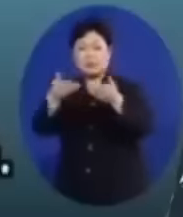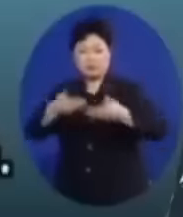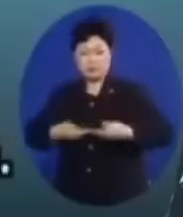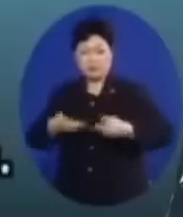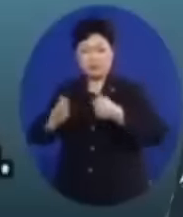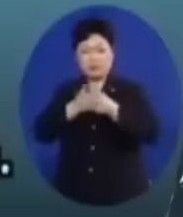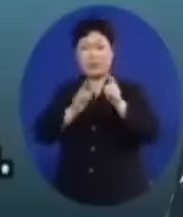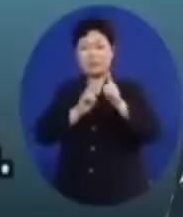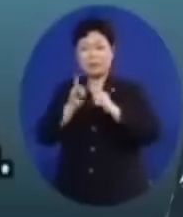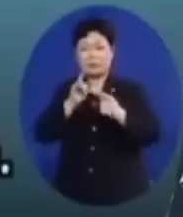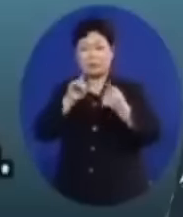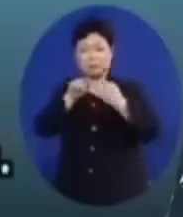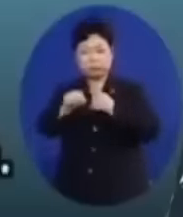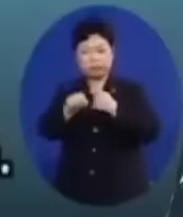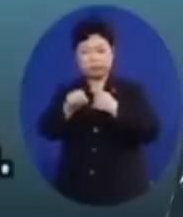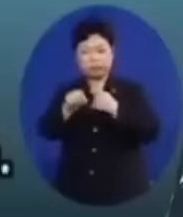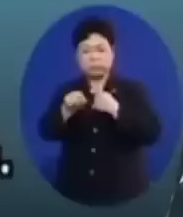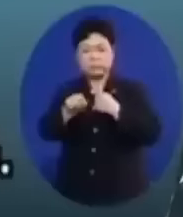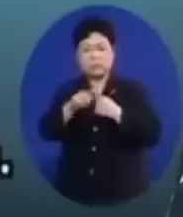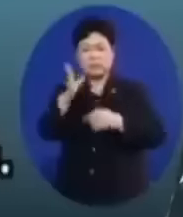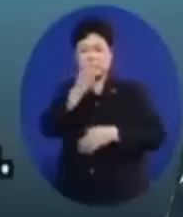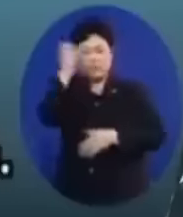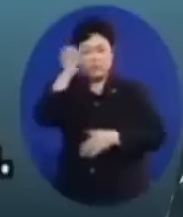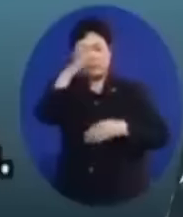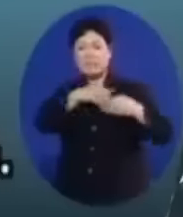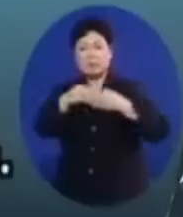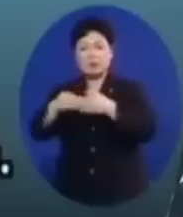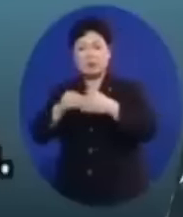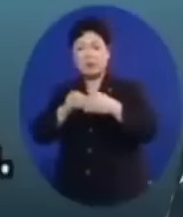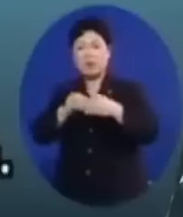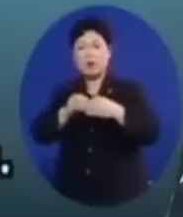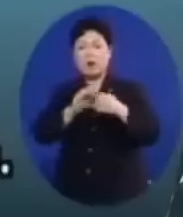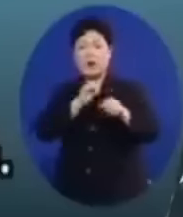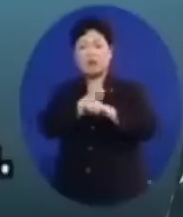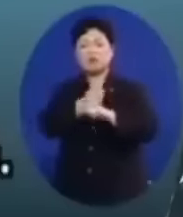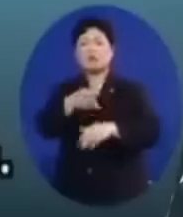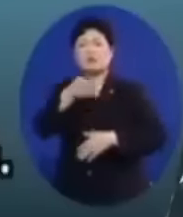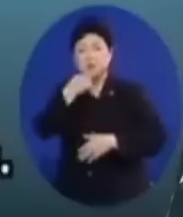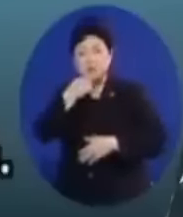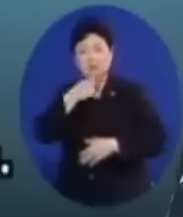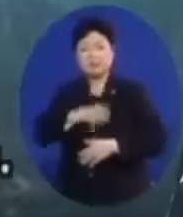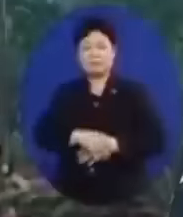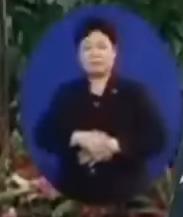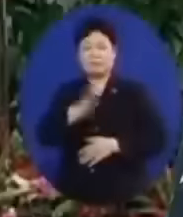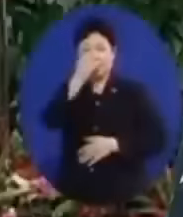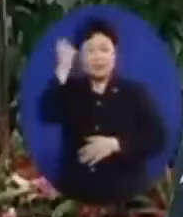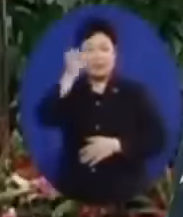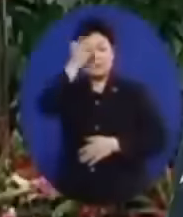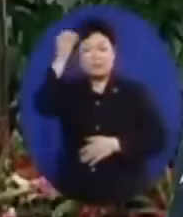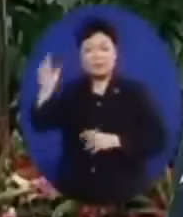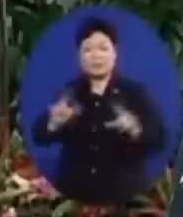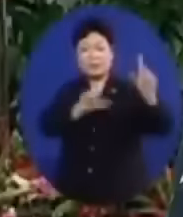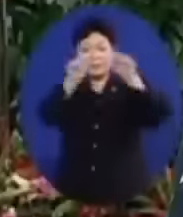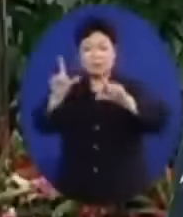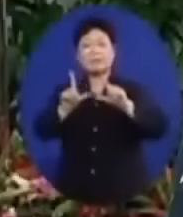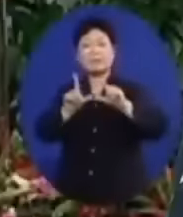그러므로 말씀에 어긋난 것은 성령님의 인도라고 말할 수 없습니다. 성령님은 삶의